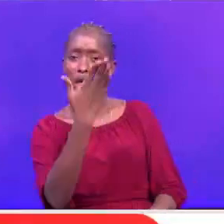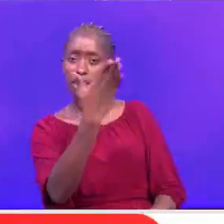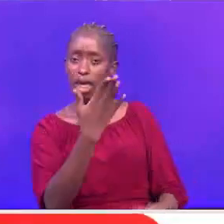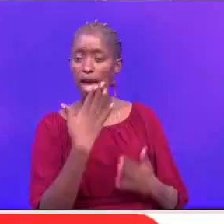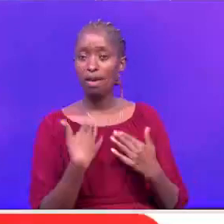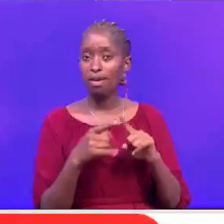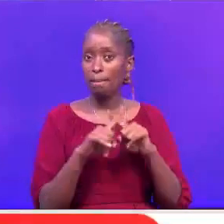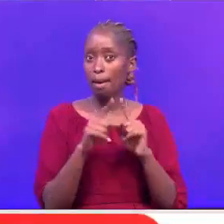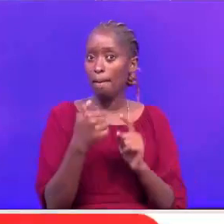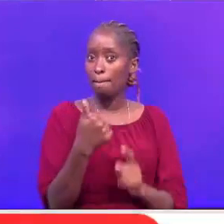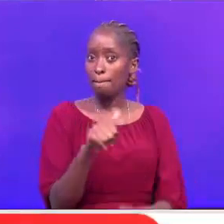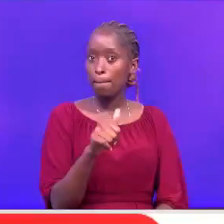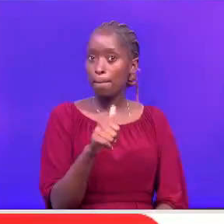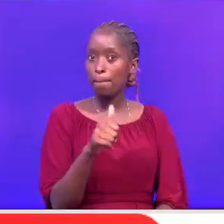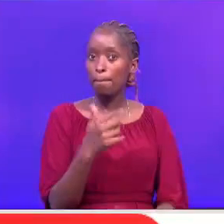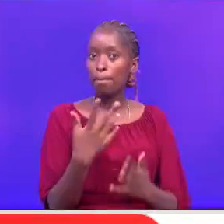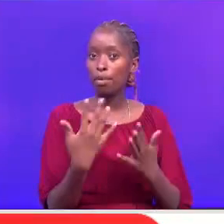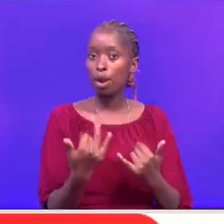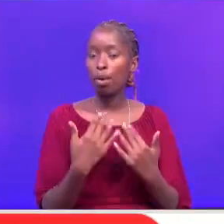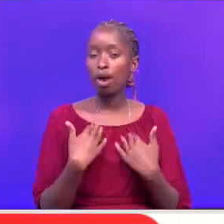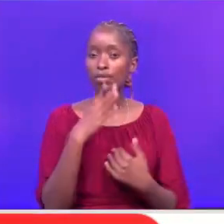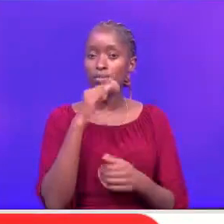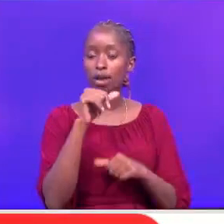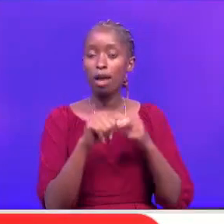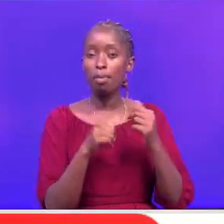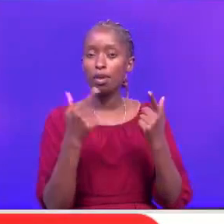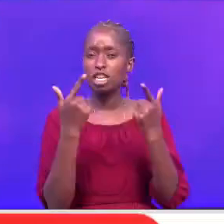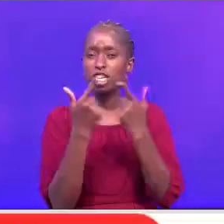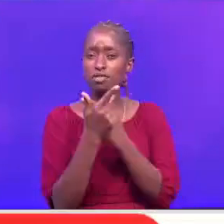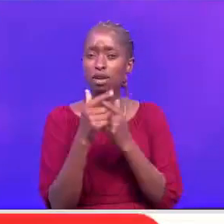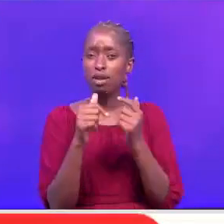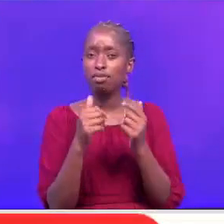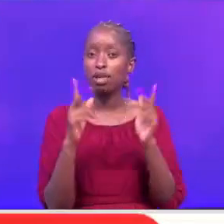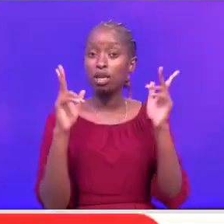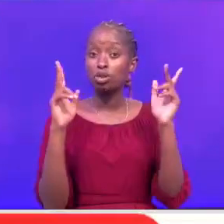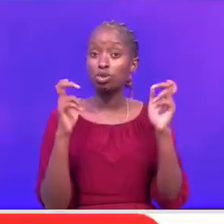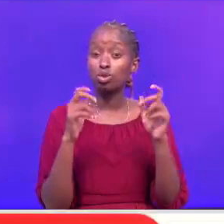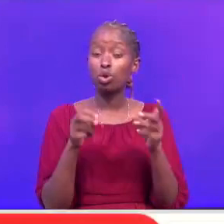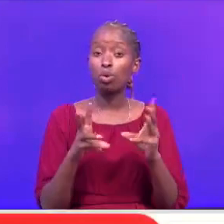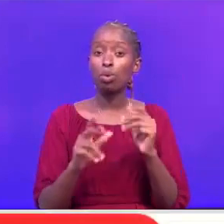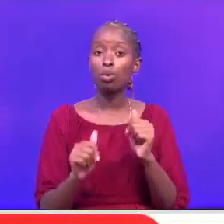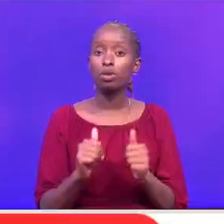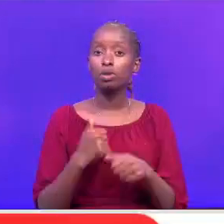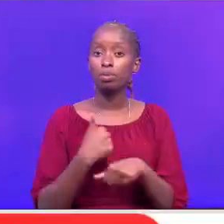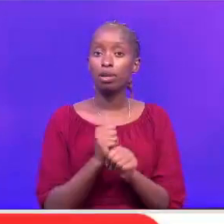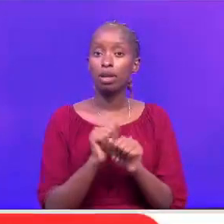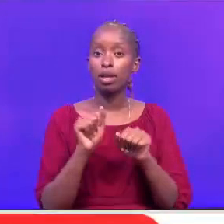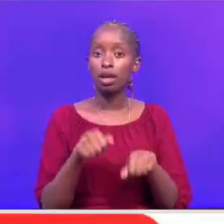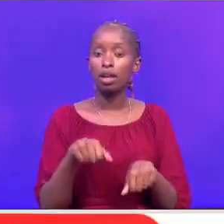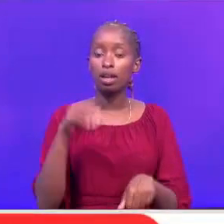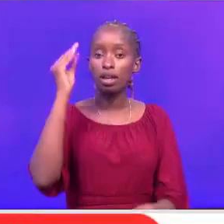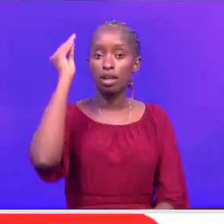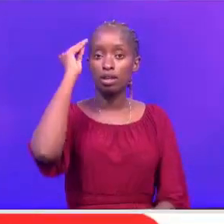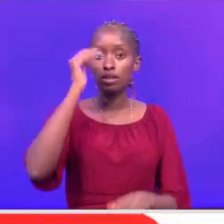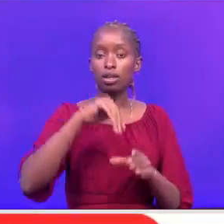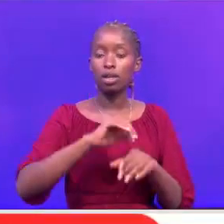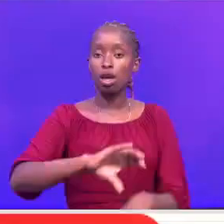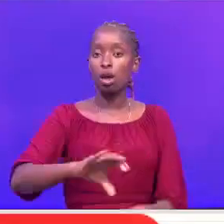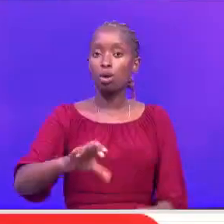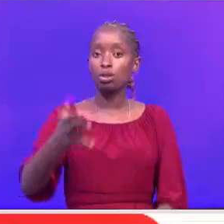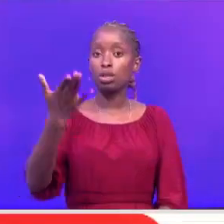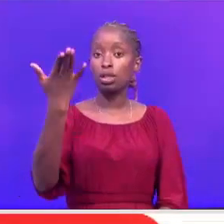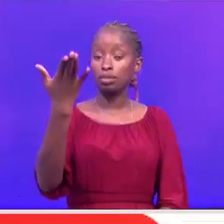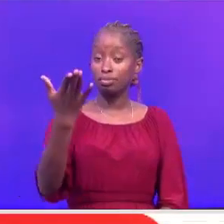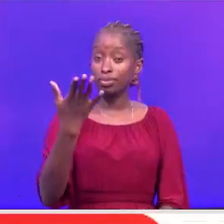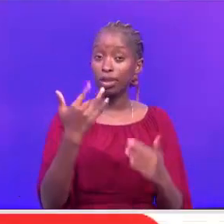Sasa tuzamie masuala mengine, na kama njia mojawapo ya kuimarisha elimu katika kaunti hiyo, serikali imetangaza kwamba